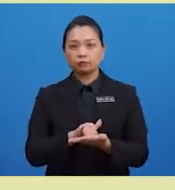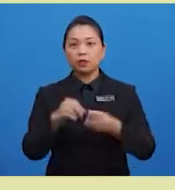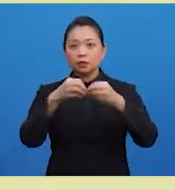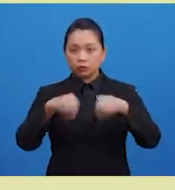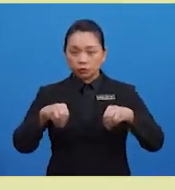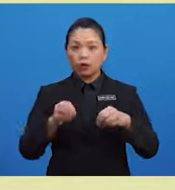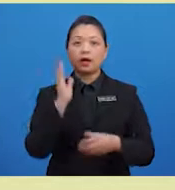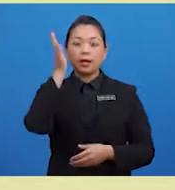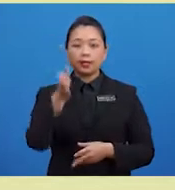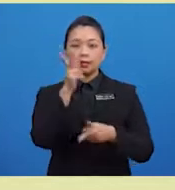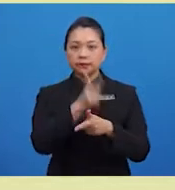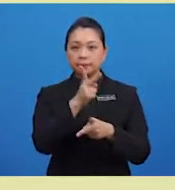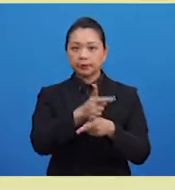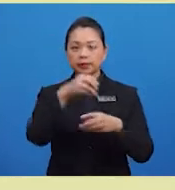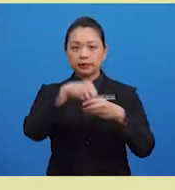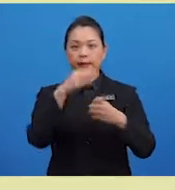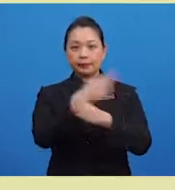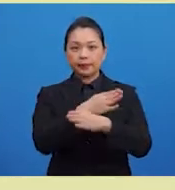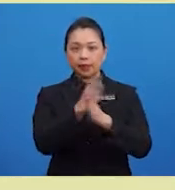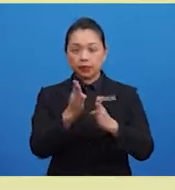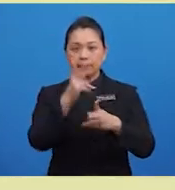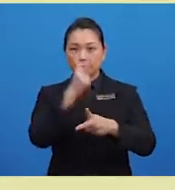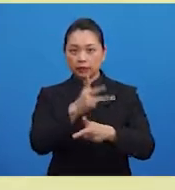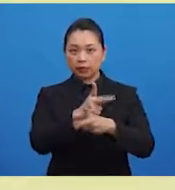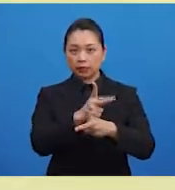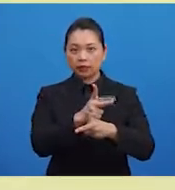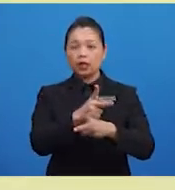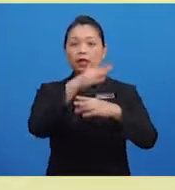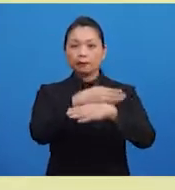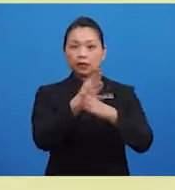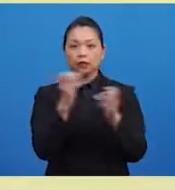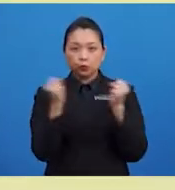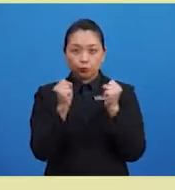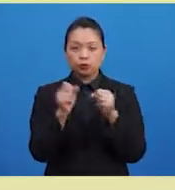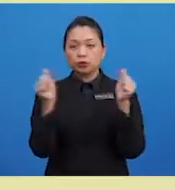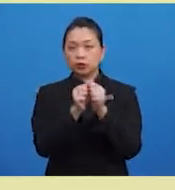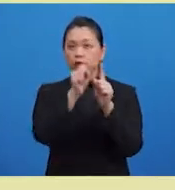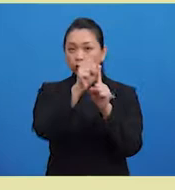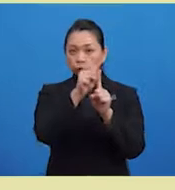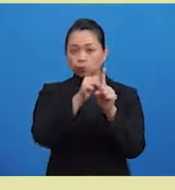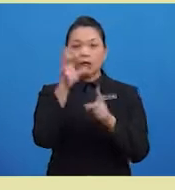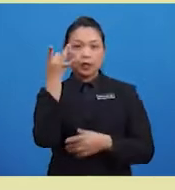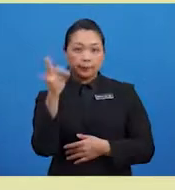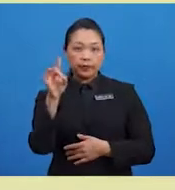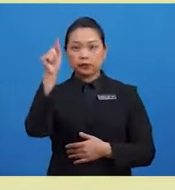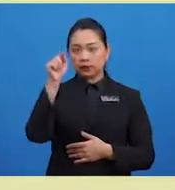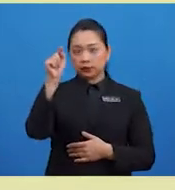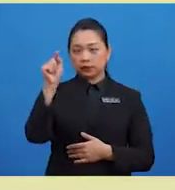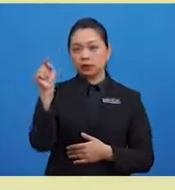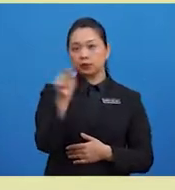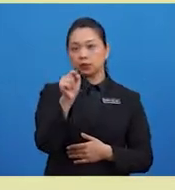ini akan disimpan dalam bilik penyimpanan, iaitu bilik sejuk dengan suhu 18 darjah